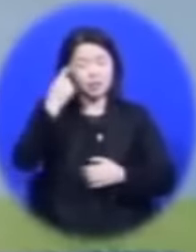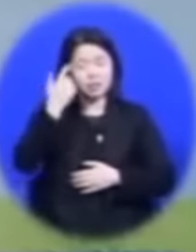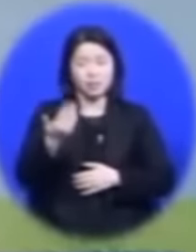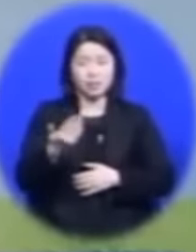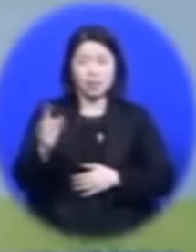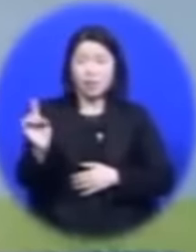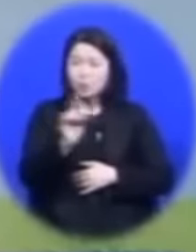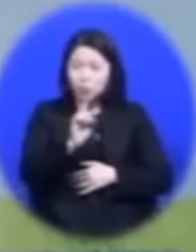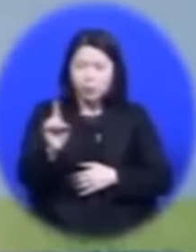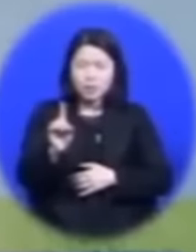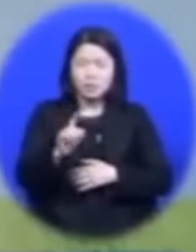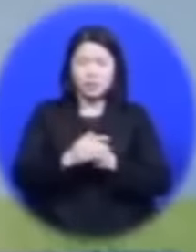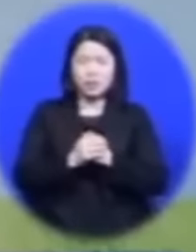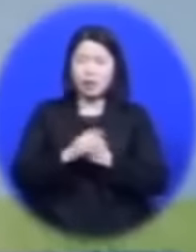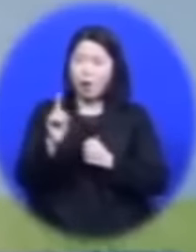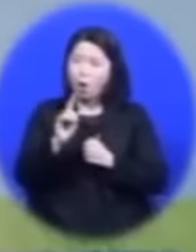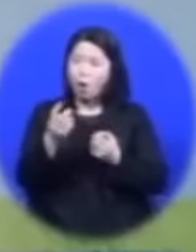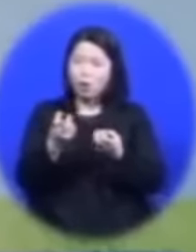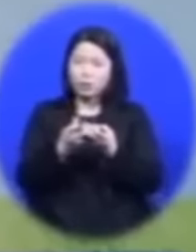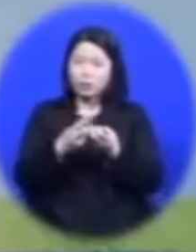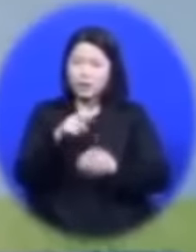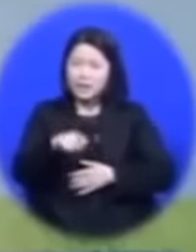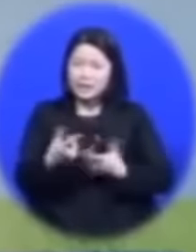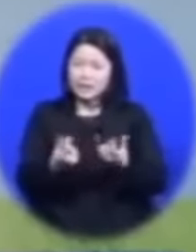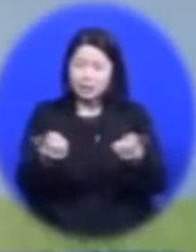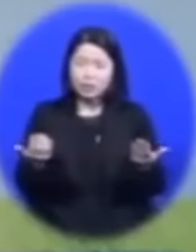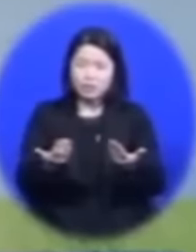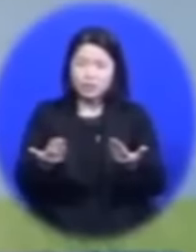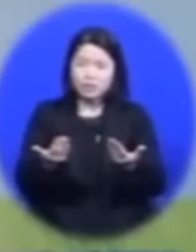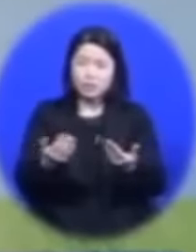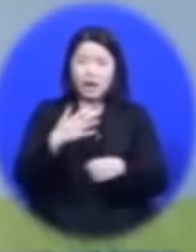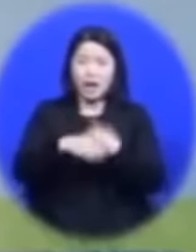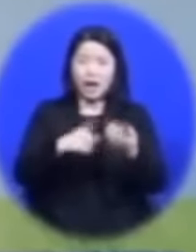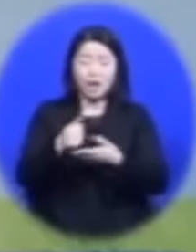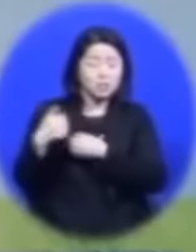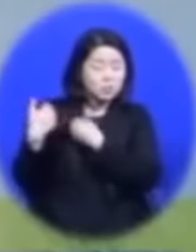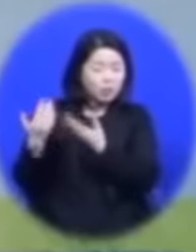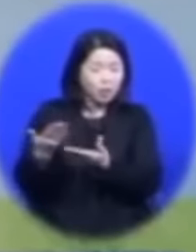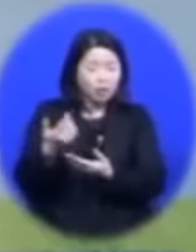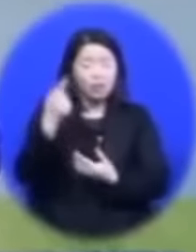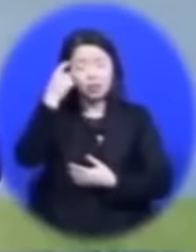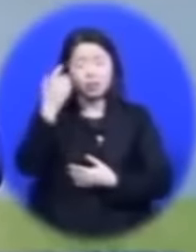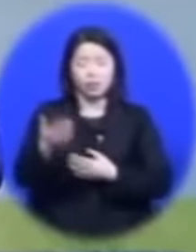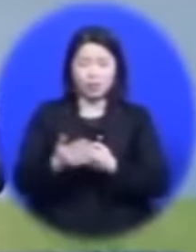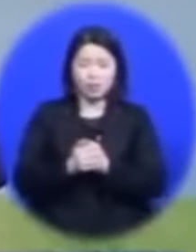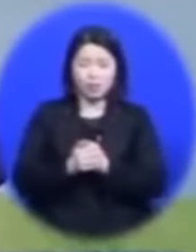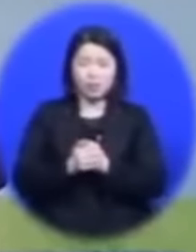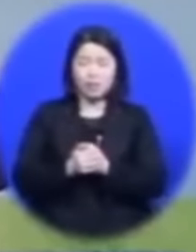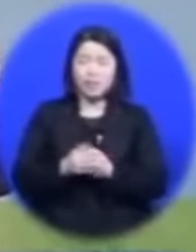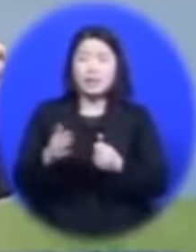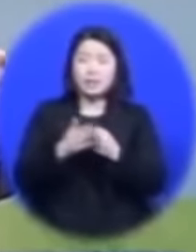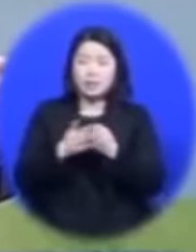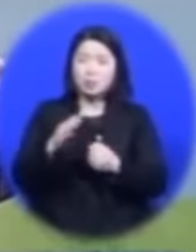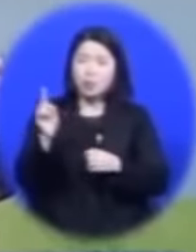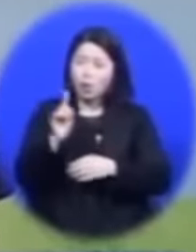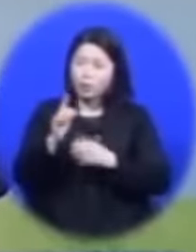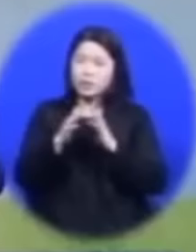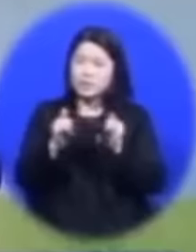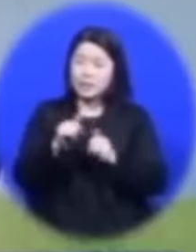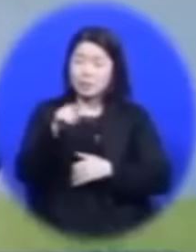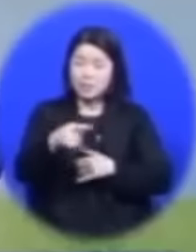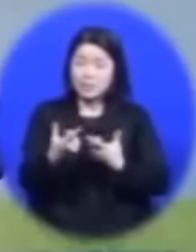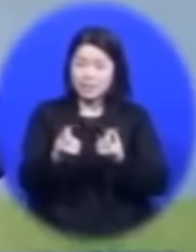도대체 어떻게 이런 일을 하나님이 그냥 내버려 두시는가? 그래서 어떤 사람들은 그런 어려운 일을 당할